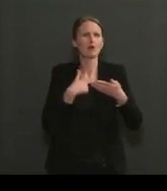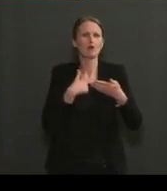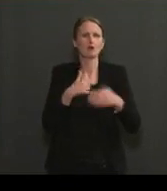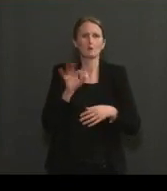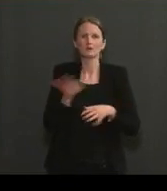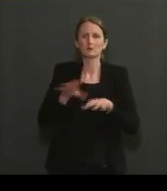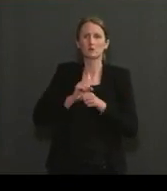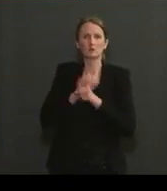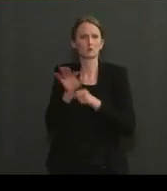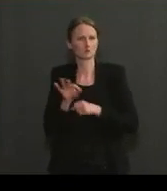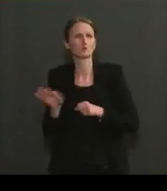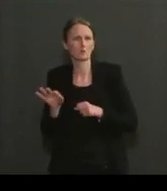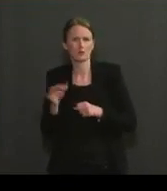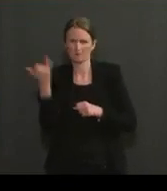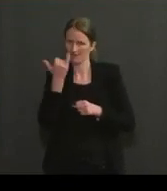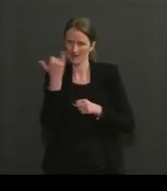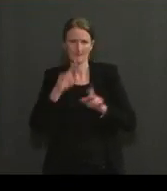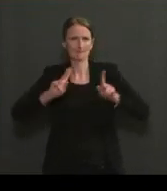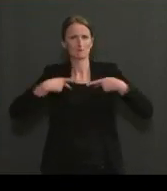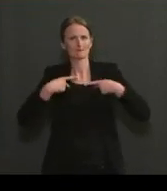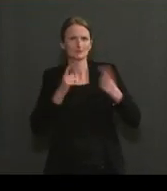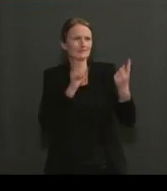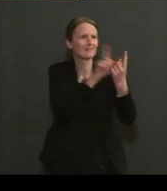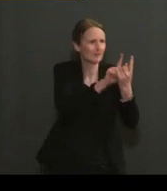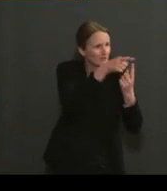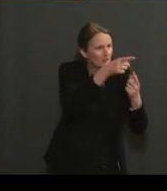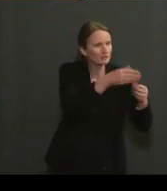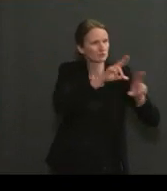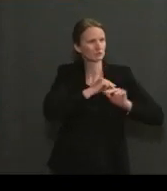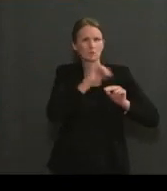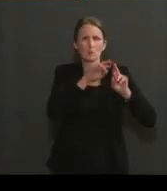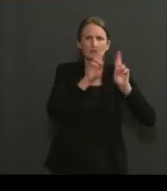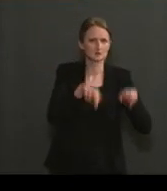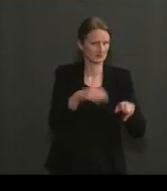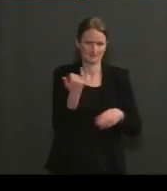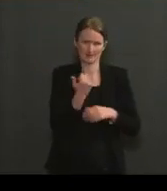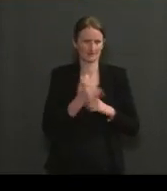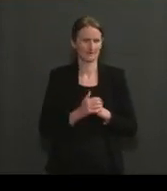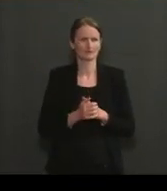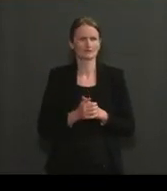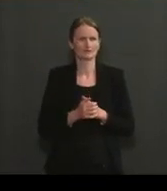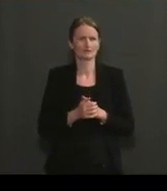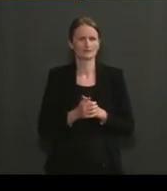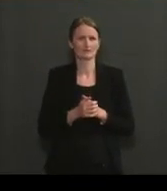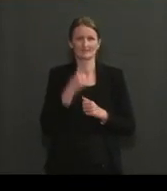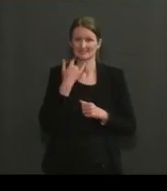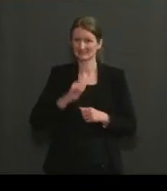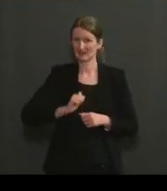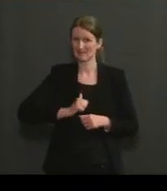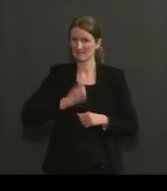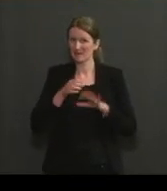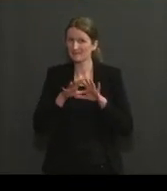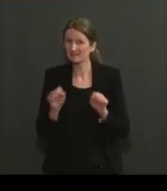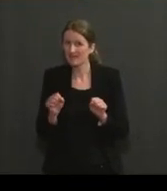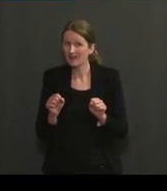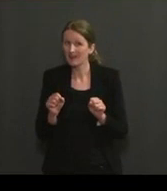a un autotest, il faudra donc parfaitement bien suivre les indications qui sont données. C'est-à-dire exactement faire